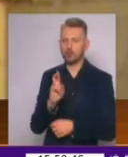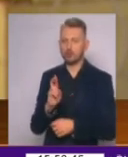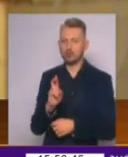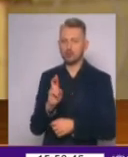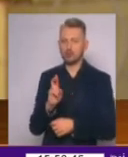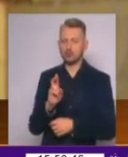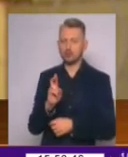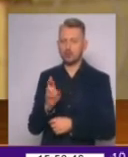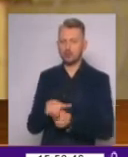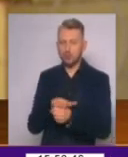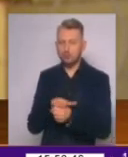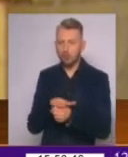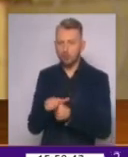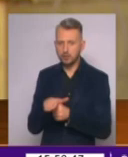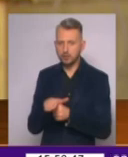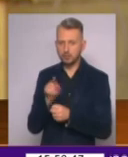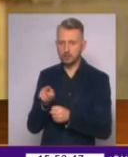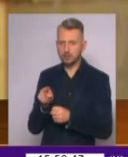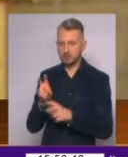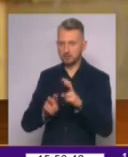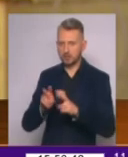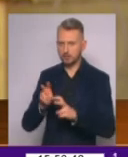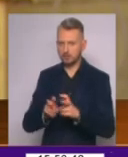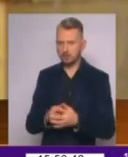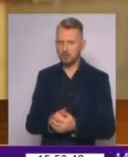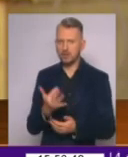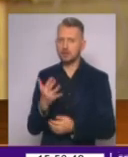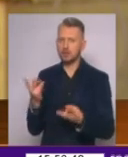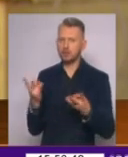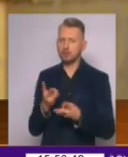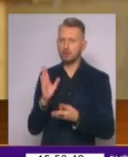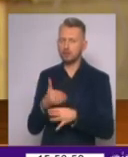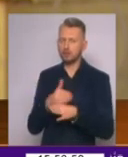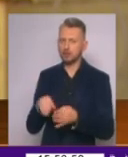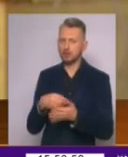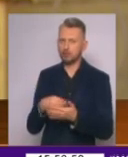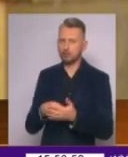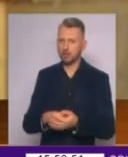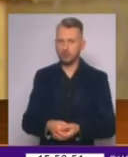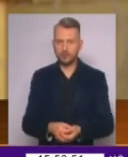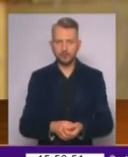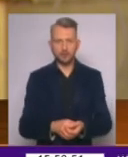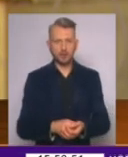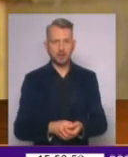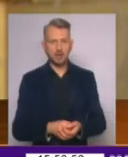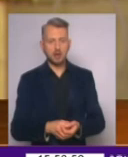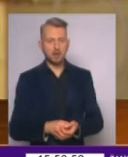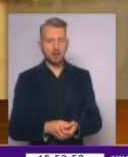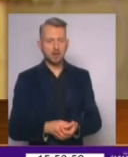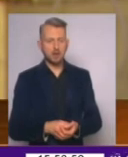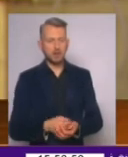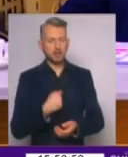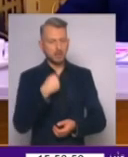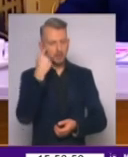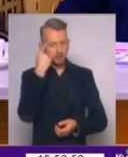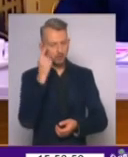власне кажучи, наповнити взагалі повністю це підприємство? Скільки потрібно буде виділити з бюджету? Я думаю, що перше